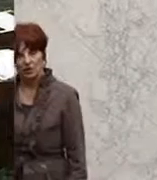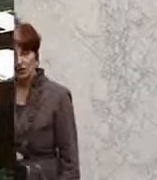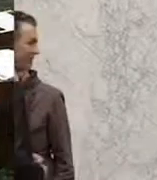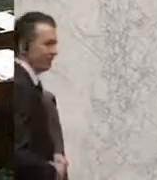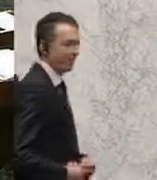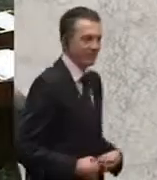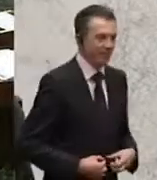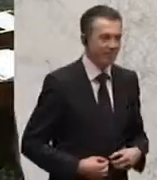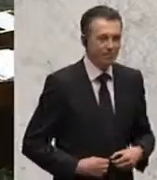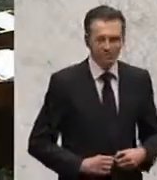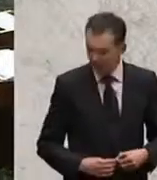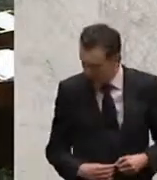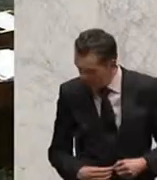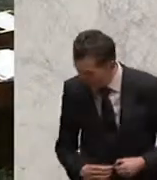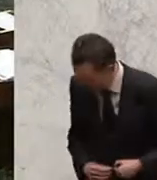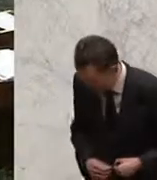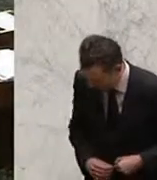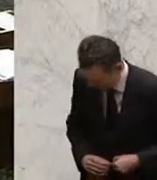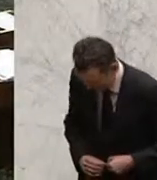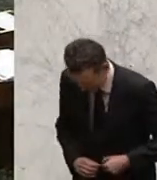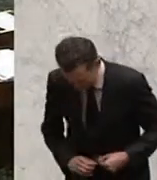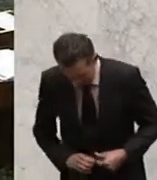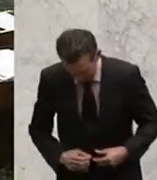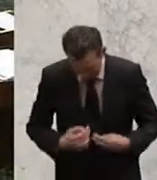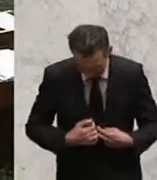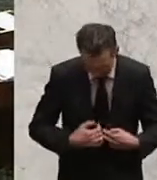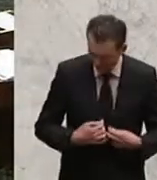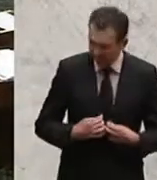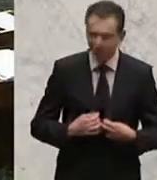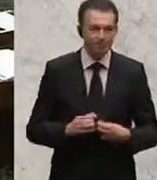oberösterreichischen SPÖ-Nationalratsabgeordneten Walter Schopf.